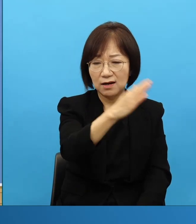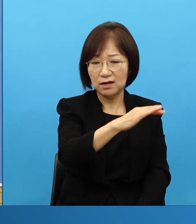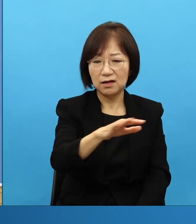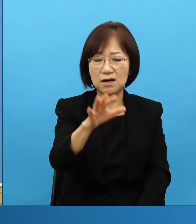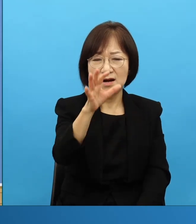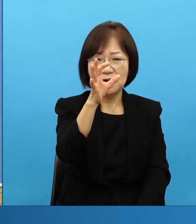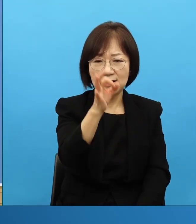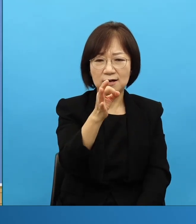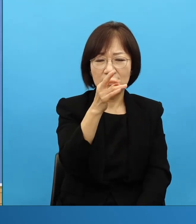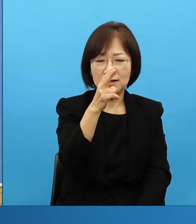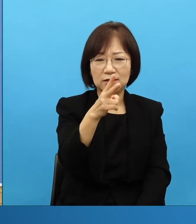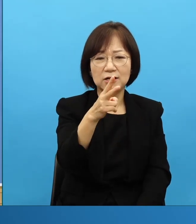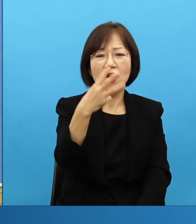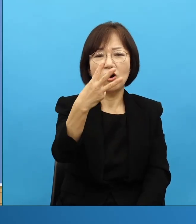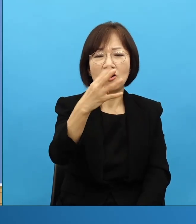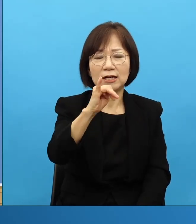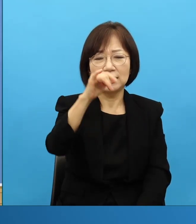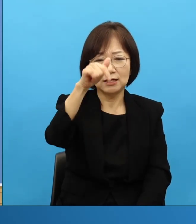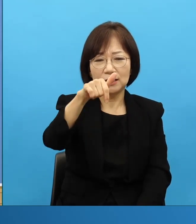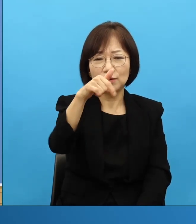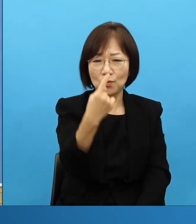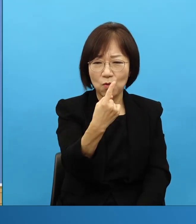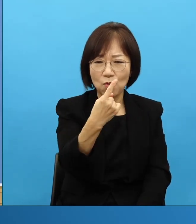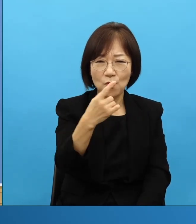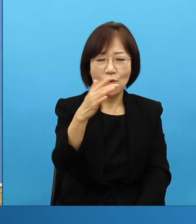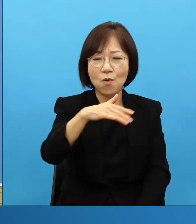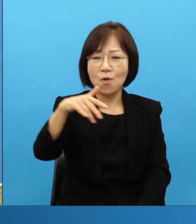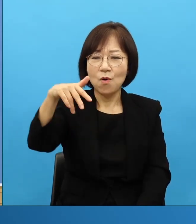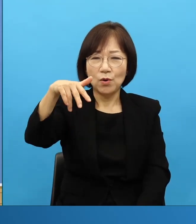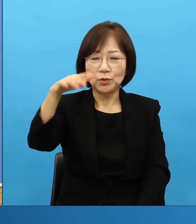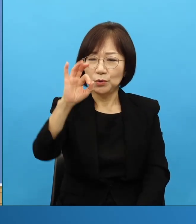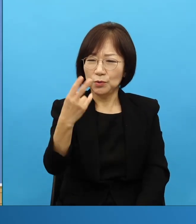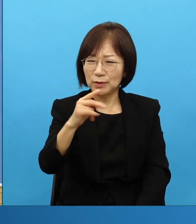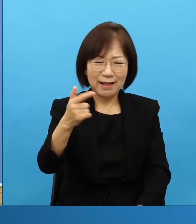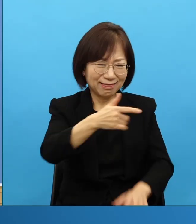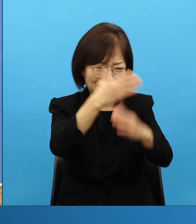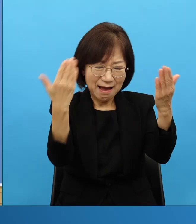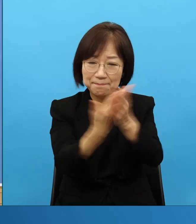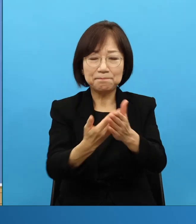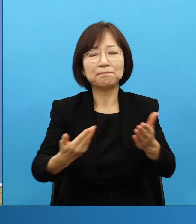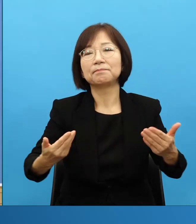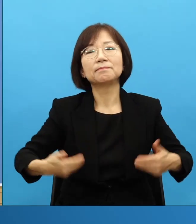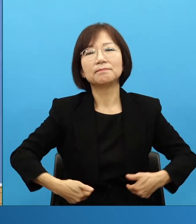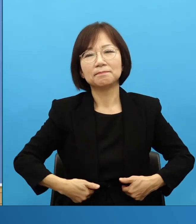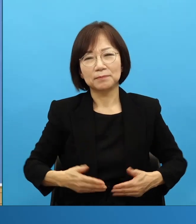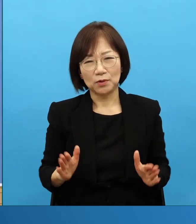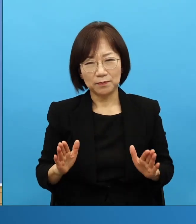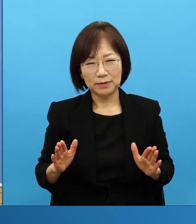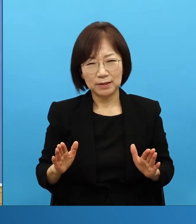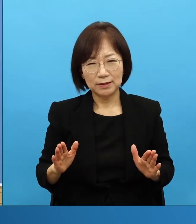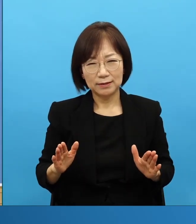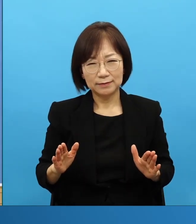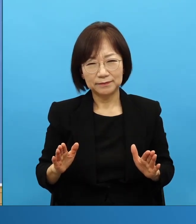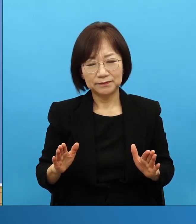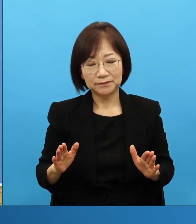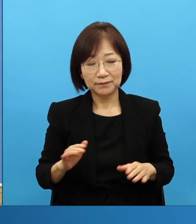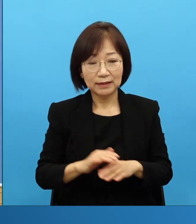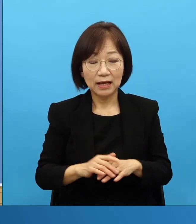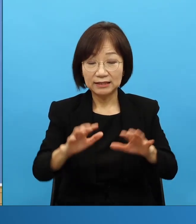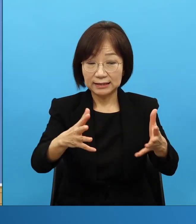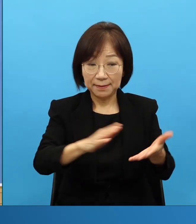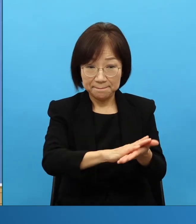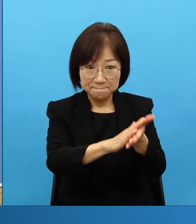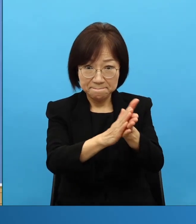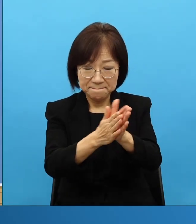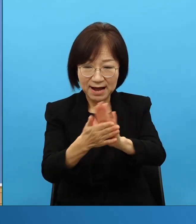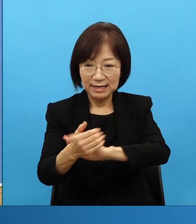he didn't need Gilgal, he didn't need Jericho, even the Jordan. 나에게 세상 바꿀 수 있는 영감, 갑절을 나에게 He said, 주옵소서. give me a